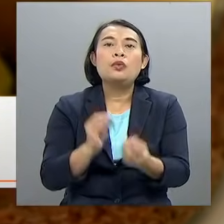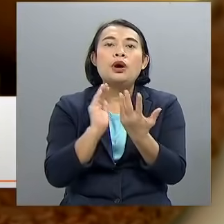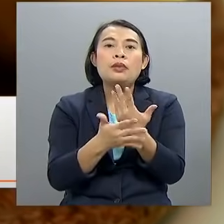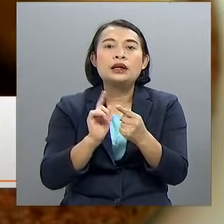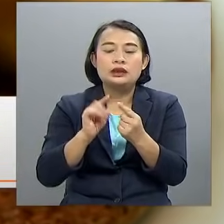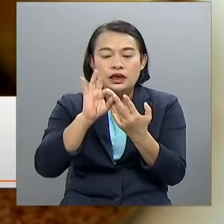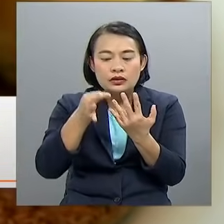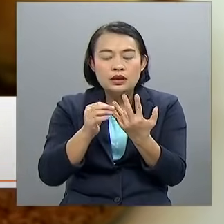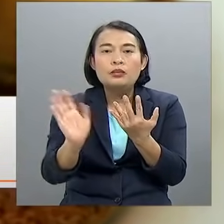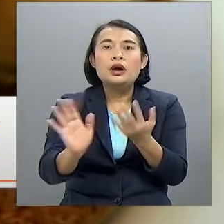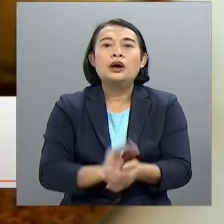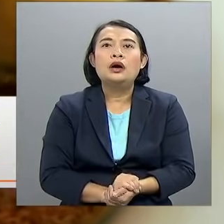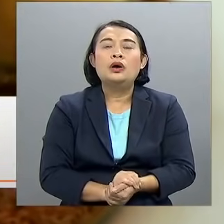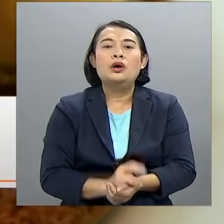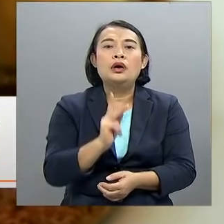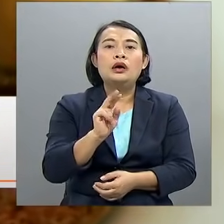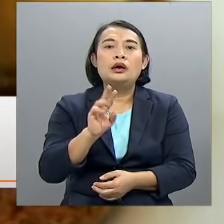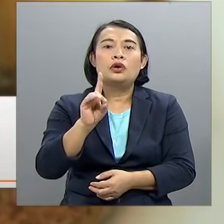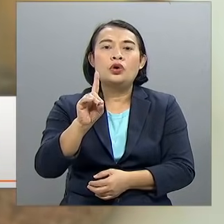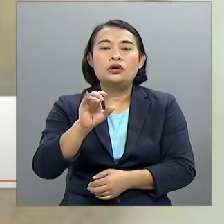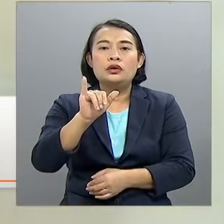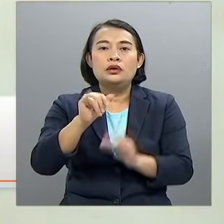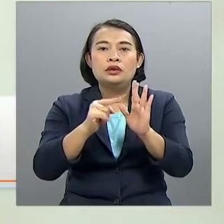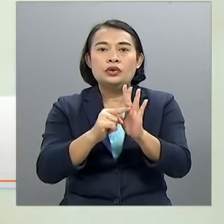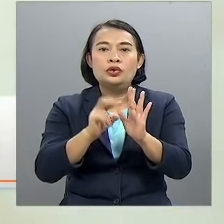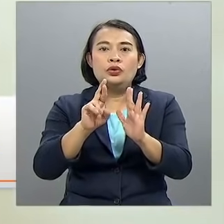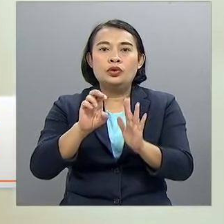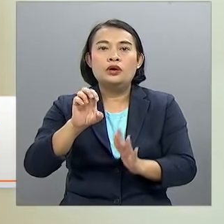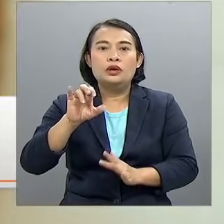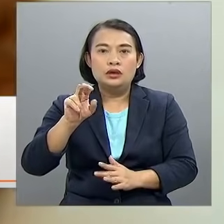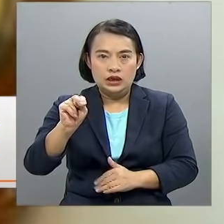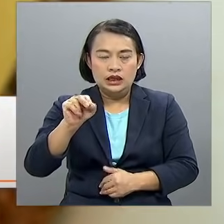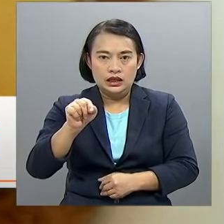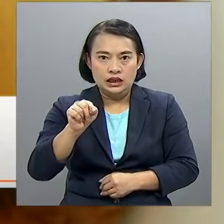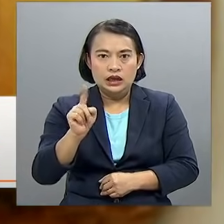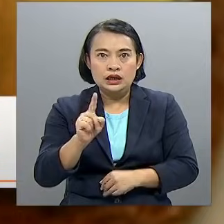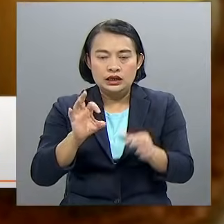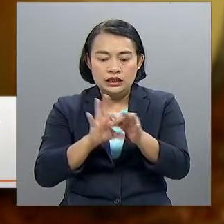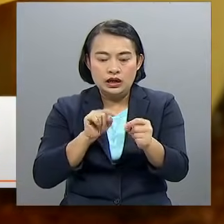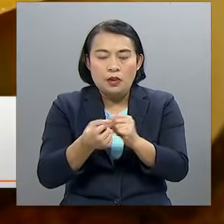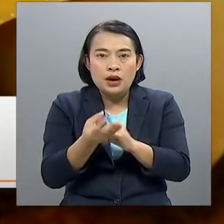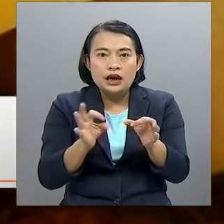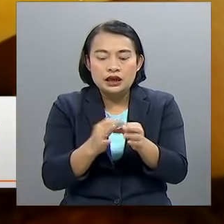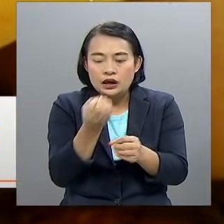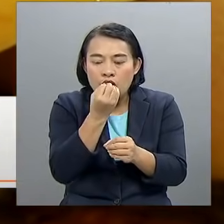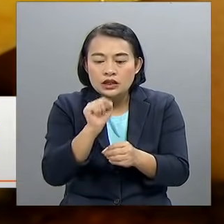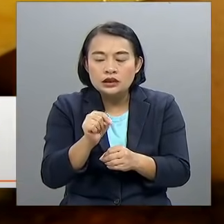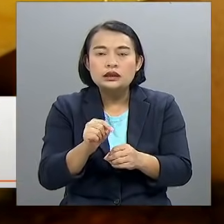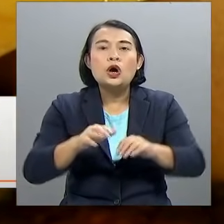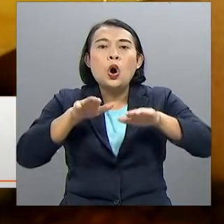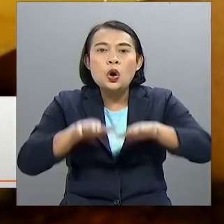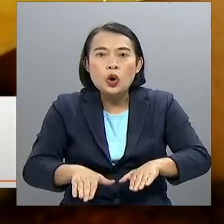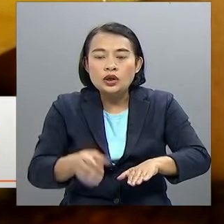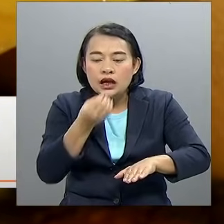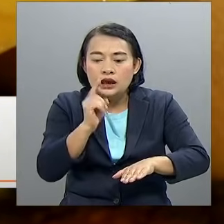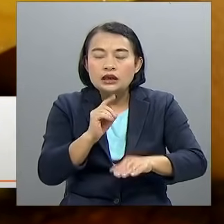นที่มันมีสูงในอาหารต่างๆที่นี้จะเลี่ยงอาหารในเรื่องอะไรบ้างรสอะไรบ้างมาฟังกันครับคุณผู้ชมการลดรับประทานผลไม้ที่